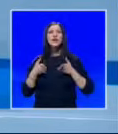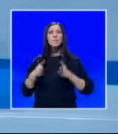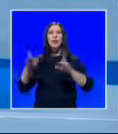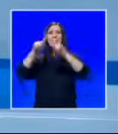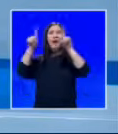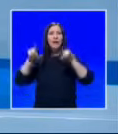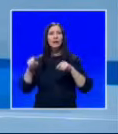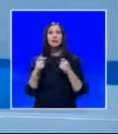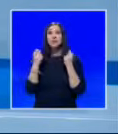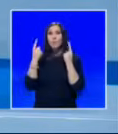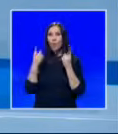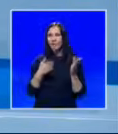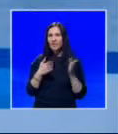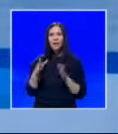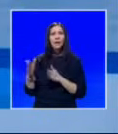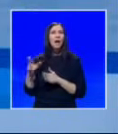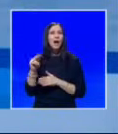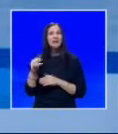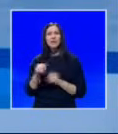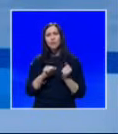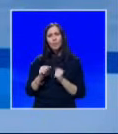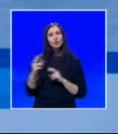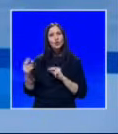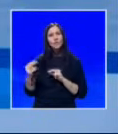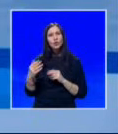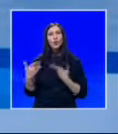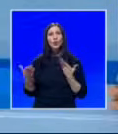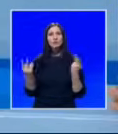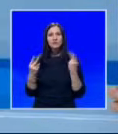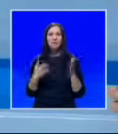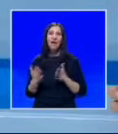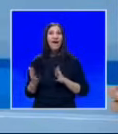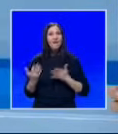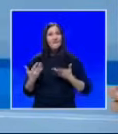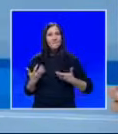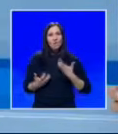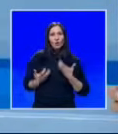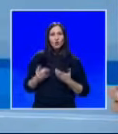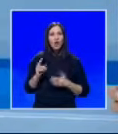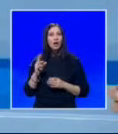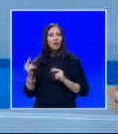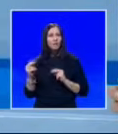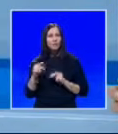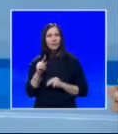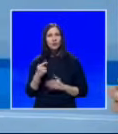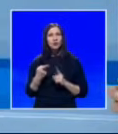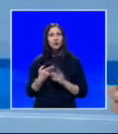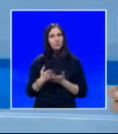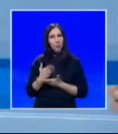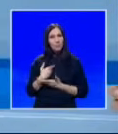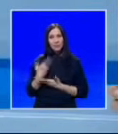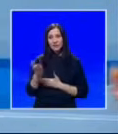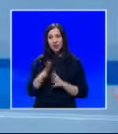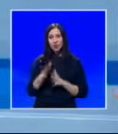повърхността. Казаха, че после ще си говорят, като се разберат. После... Така казаха. Вълнуващо как ще си говорят. Въпросът е, че според мен от тези хора ще